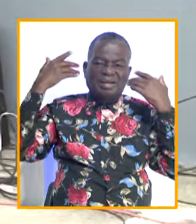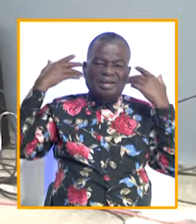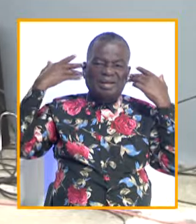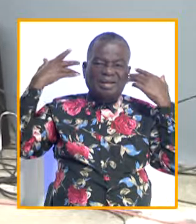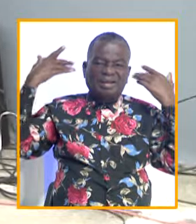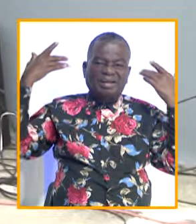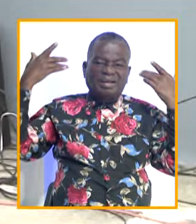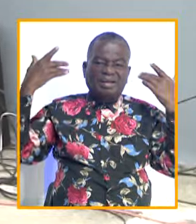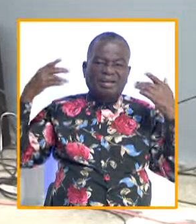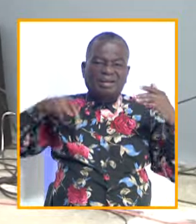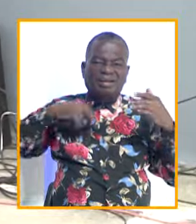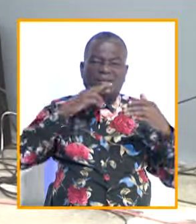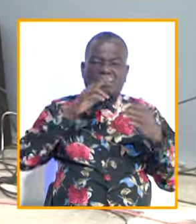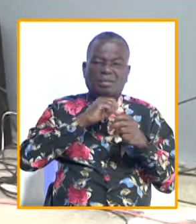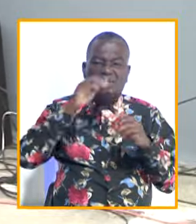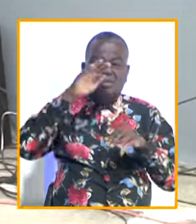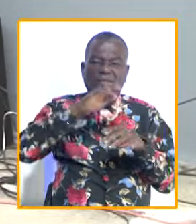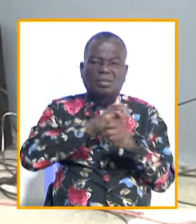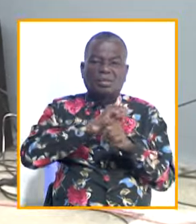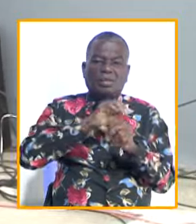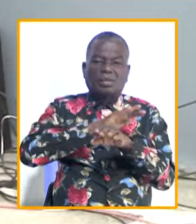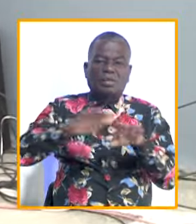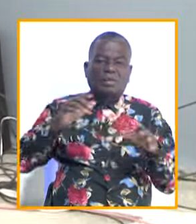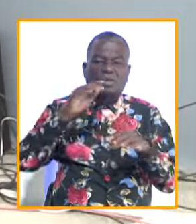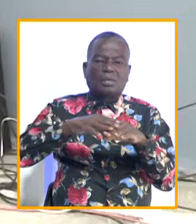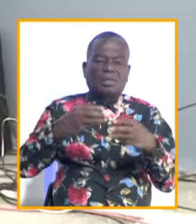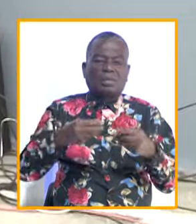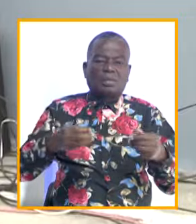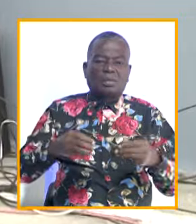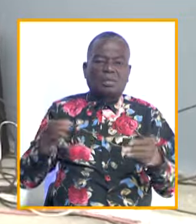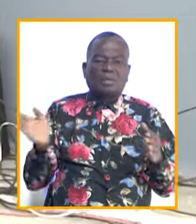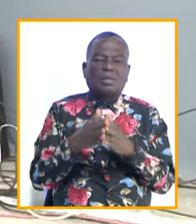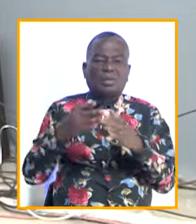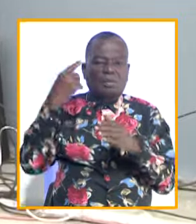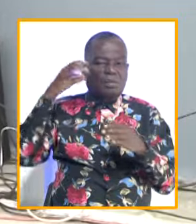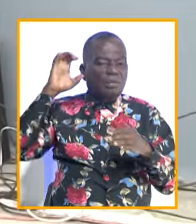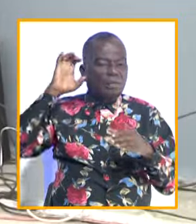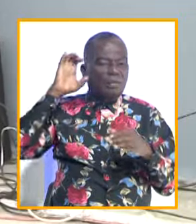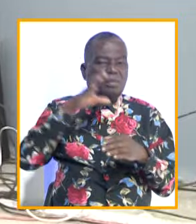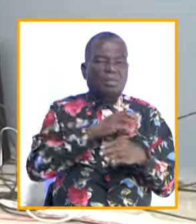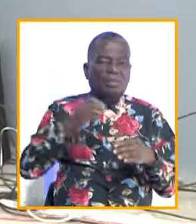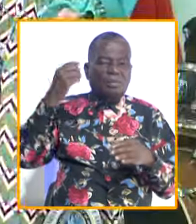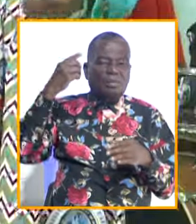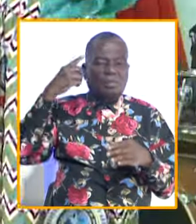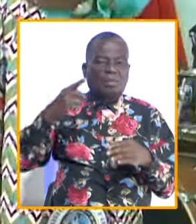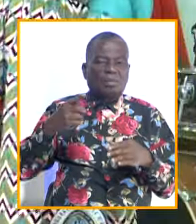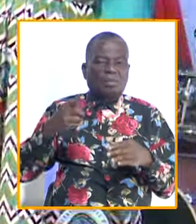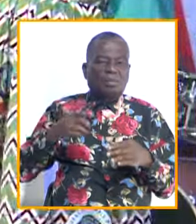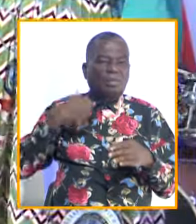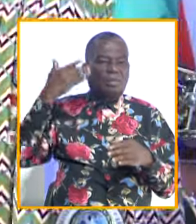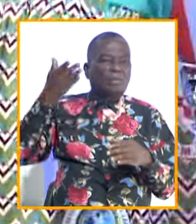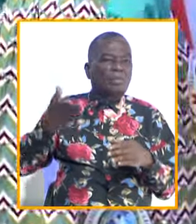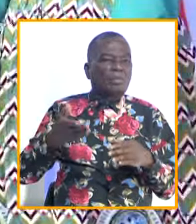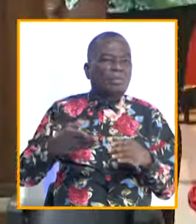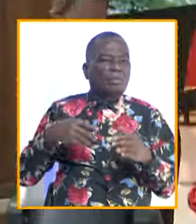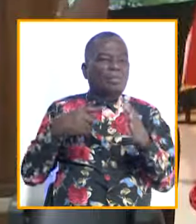demain, nous ne sommes plus sur terre, mais il y a au moins un endroit. Ils peuvent se rassembler pour t'écouter et aussi te faire connaître les douleurs de leur cœur. » Une cérémonie marquée